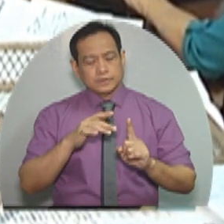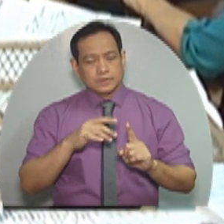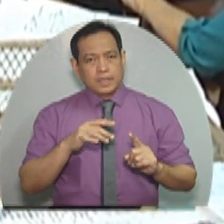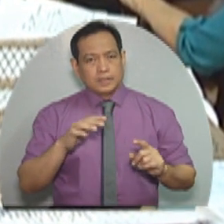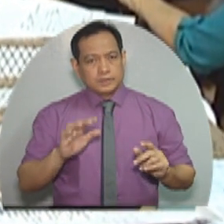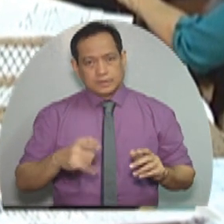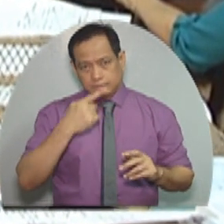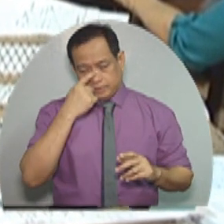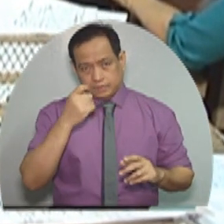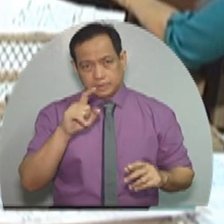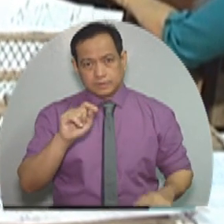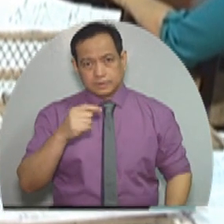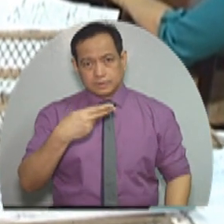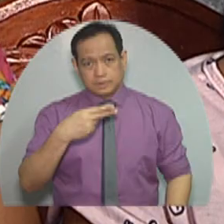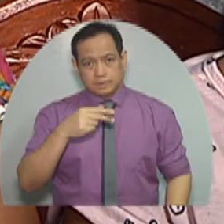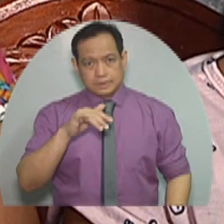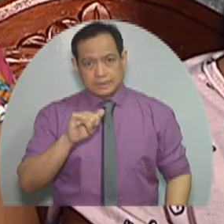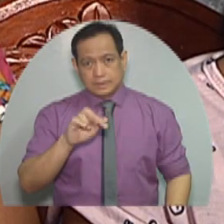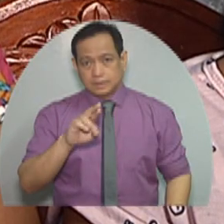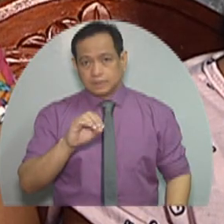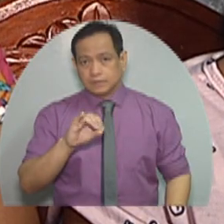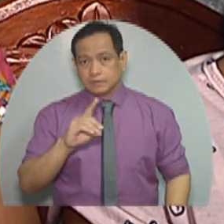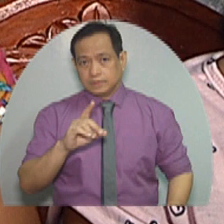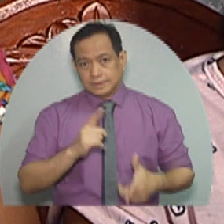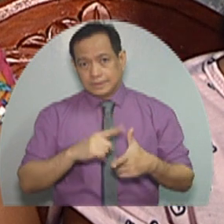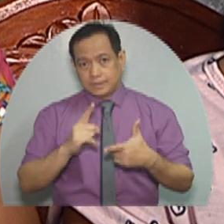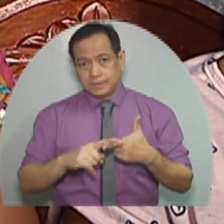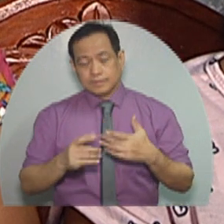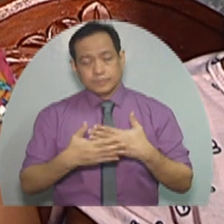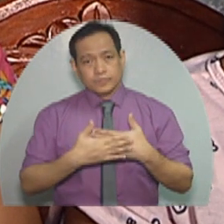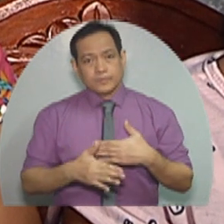kasi naka-thyroid. Pagkatapos yun, ma'am,